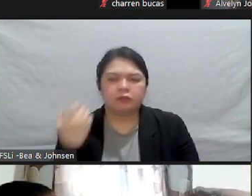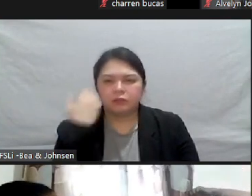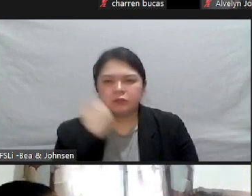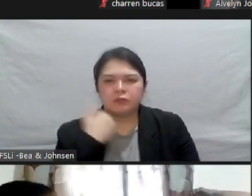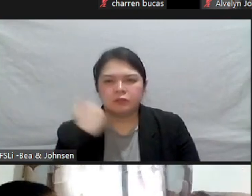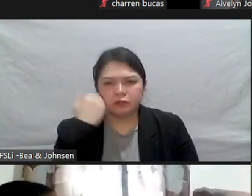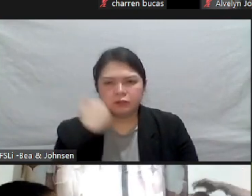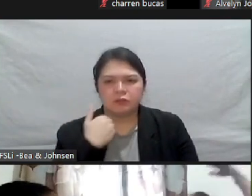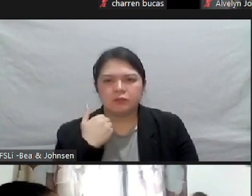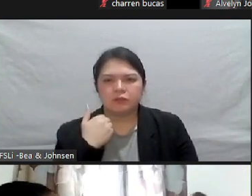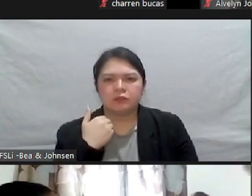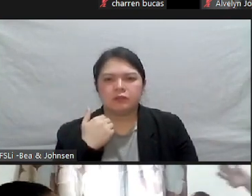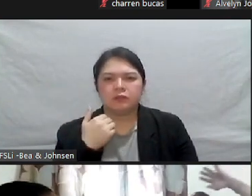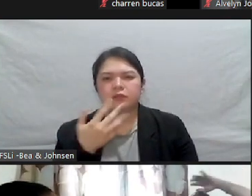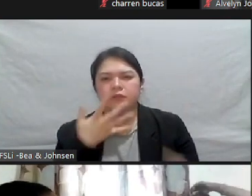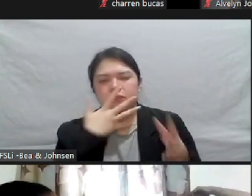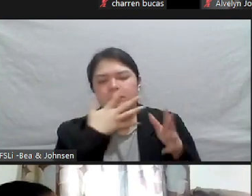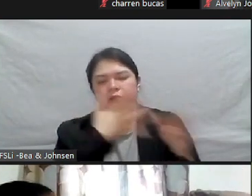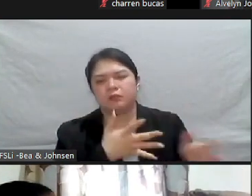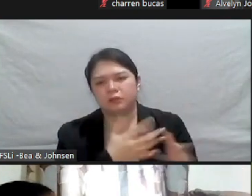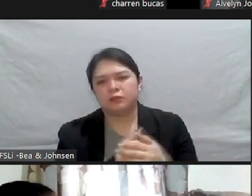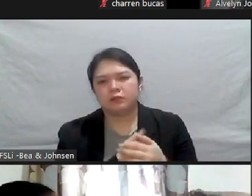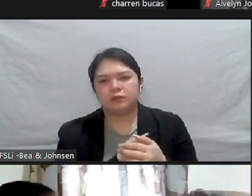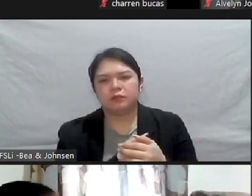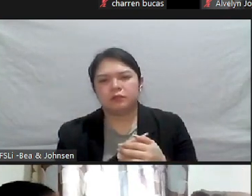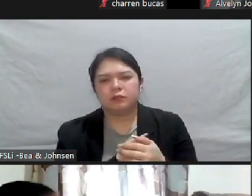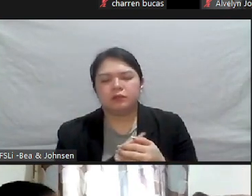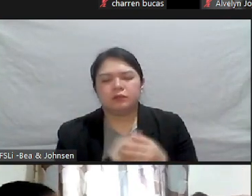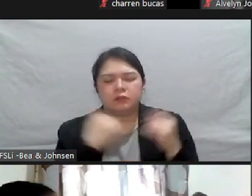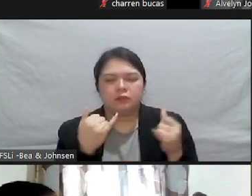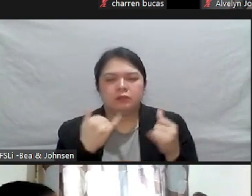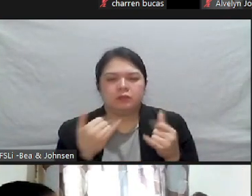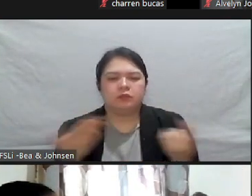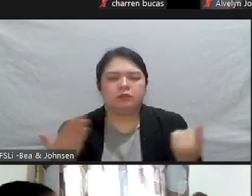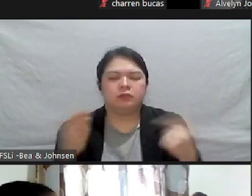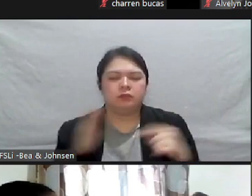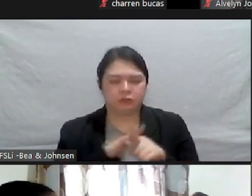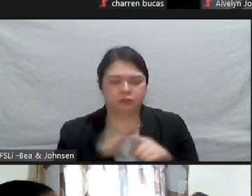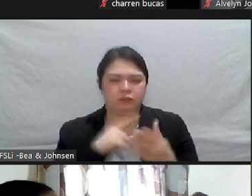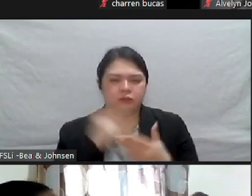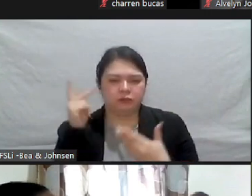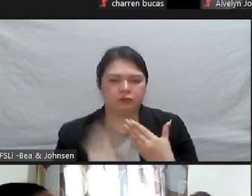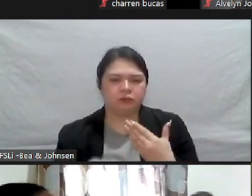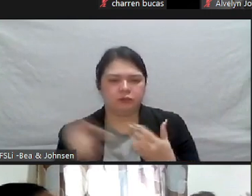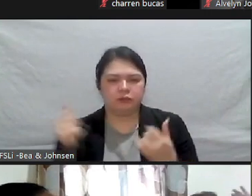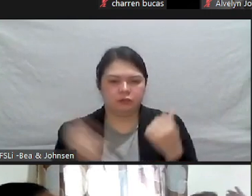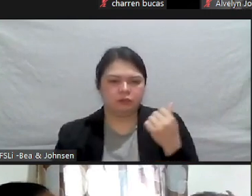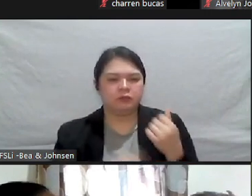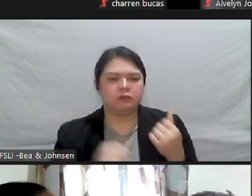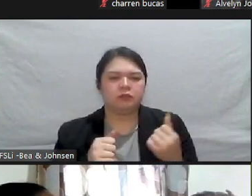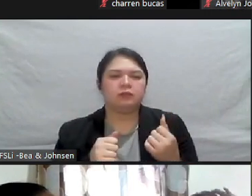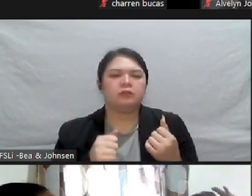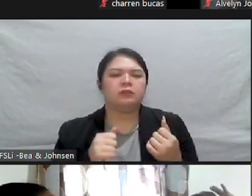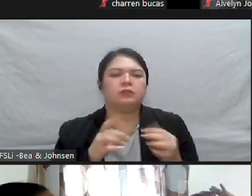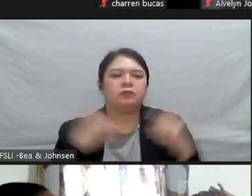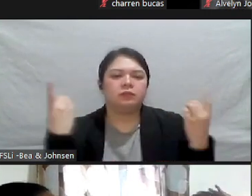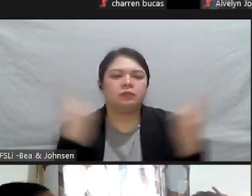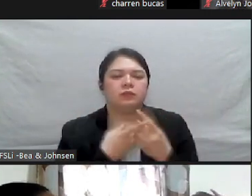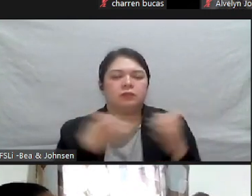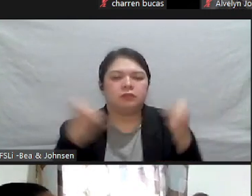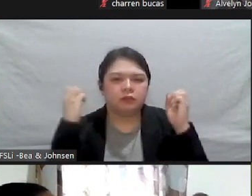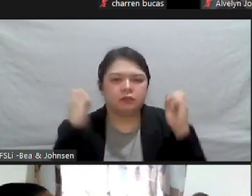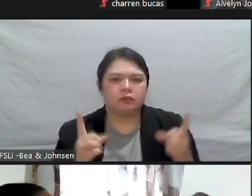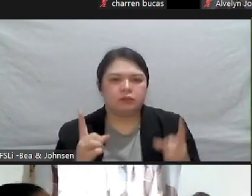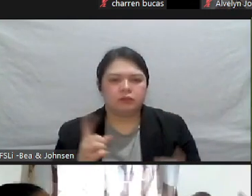na pag-iiwanan din, ano? Sa among the inclusive education programs under DepEd, isa sa napag-iiwanan talaga ang